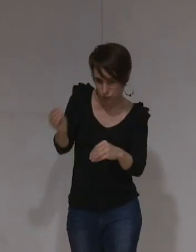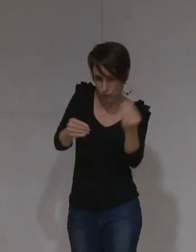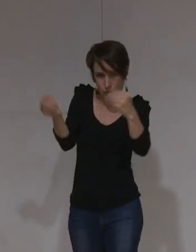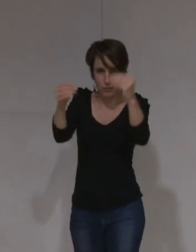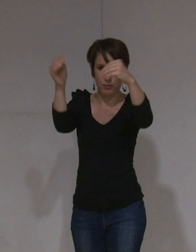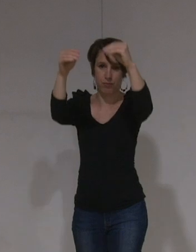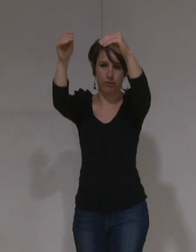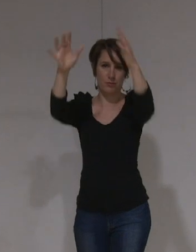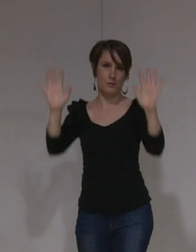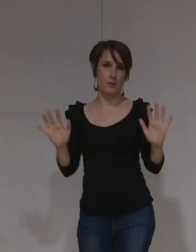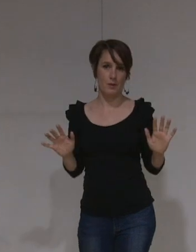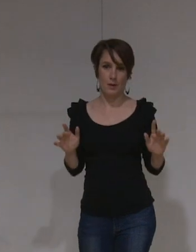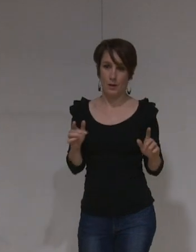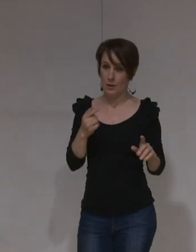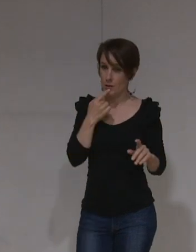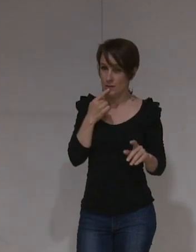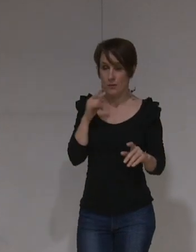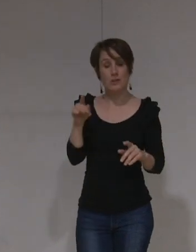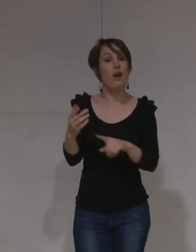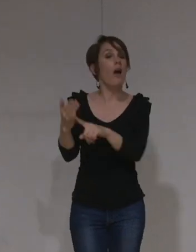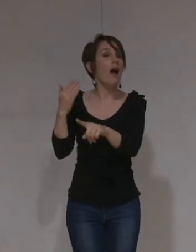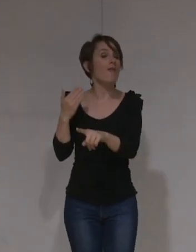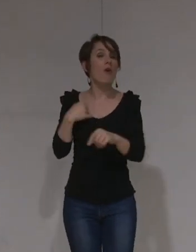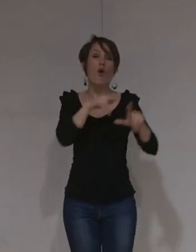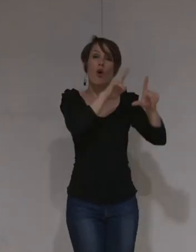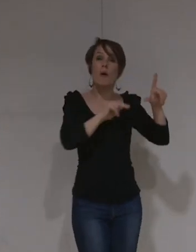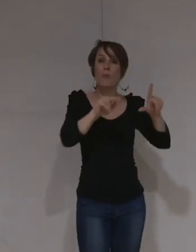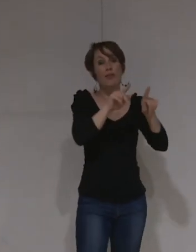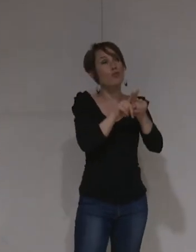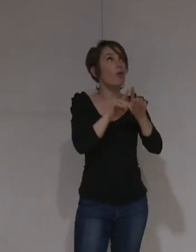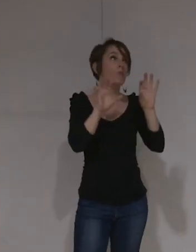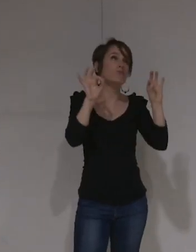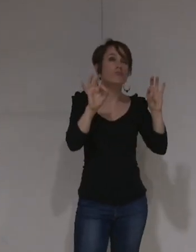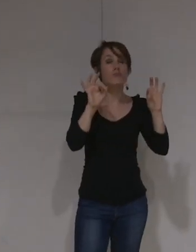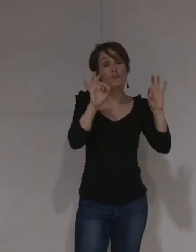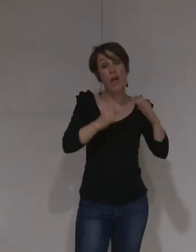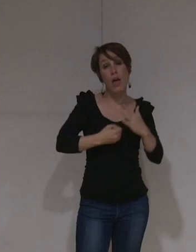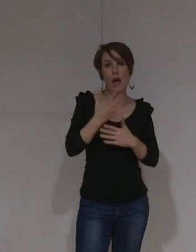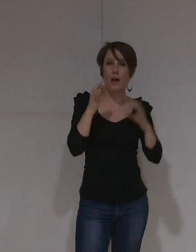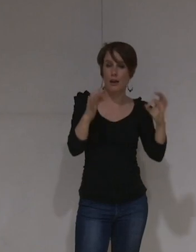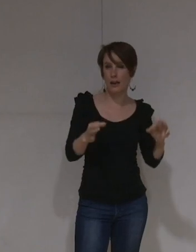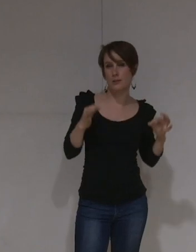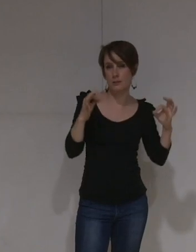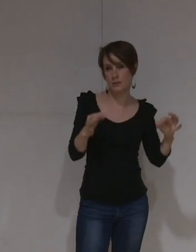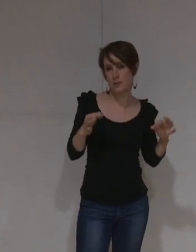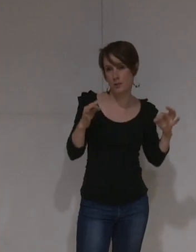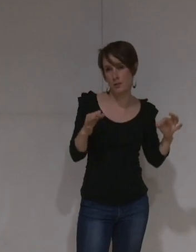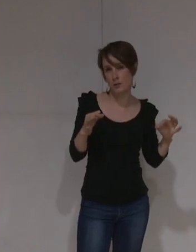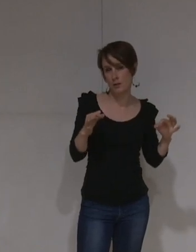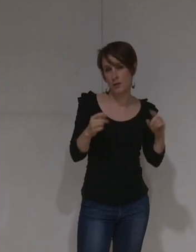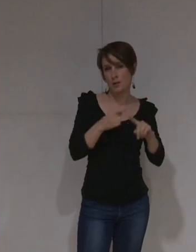dans quelque chose qui était encore une sorte d'art classique avec cette peinture qui était c'est très connoté autour notamment de de